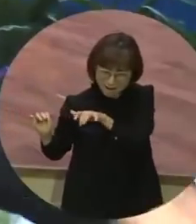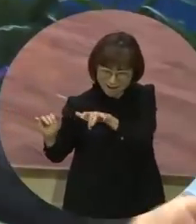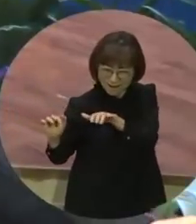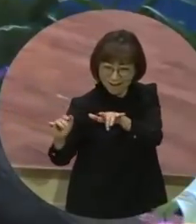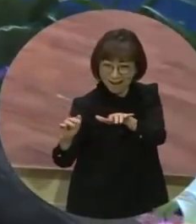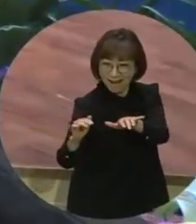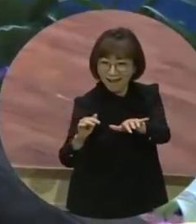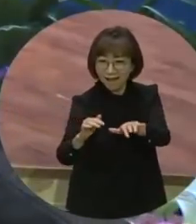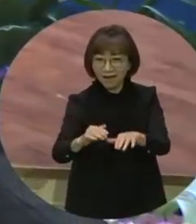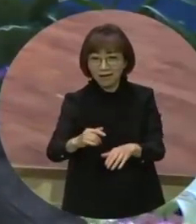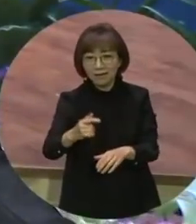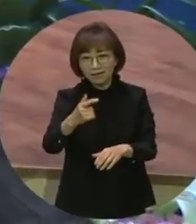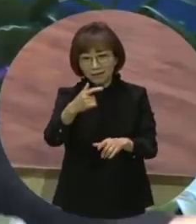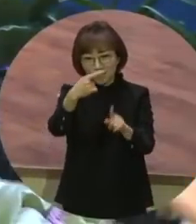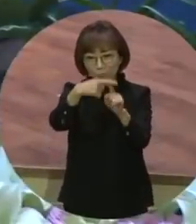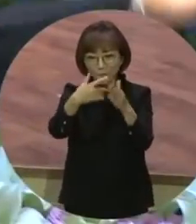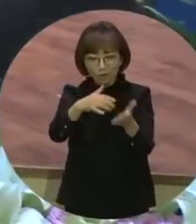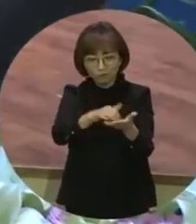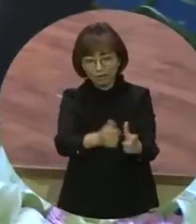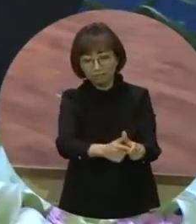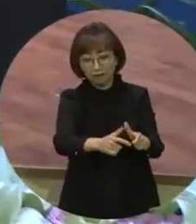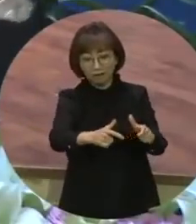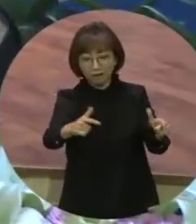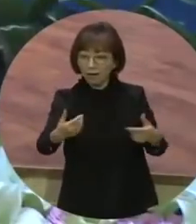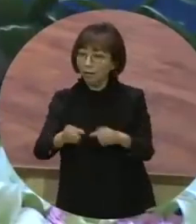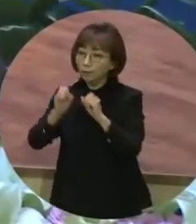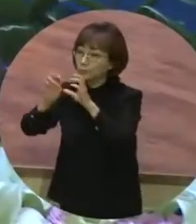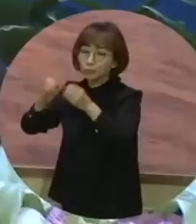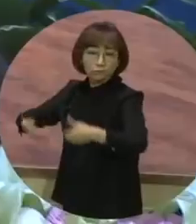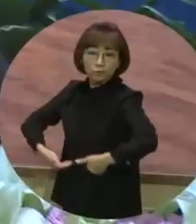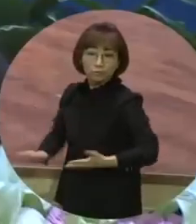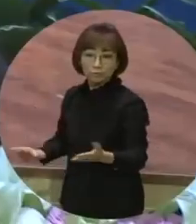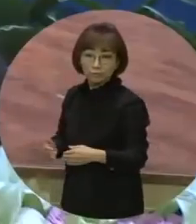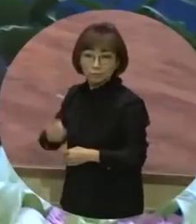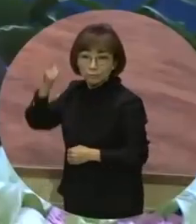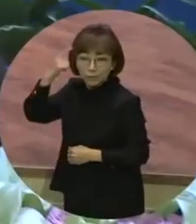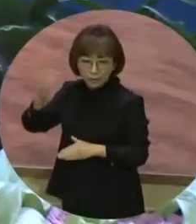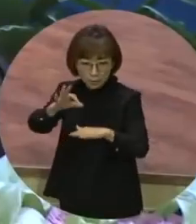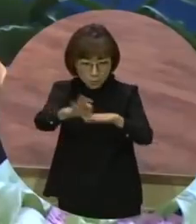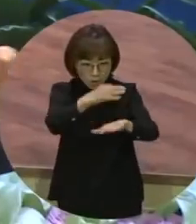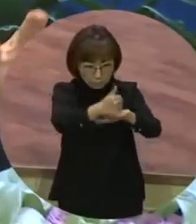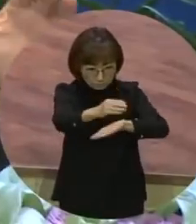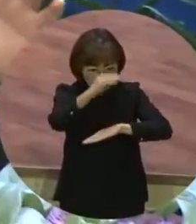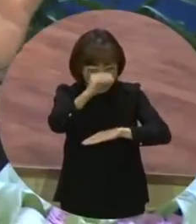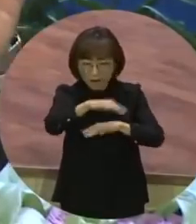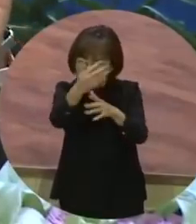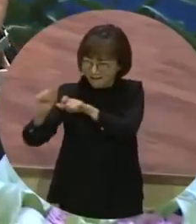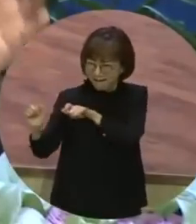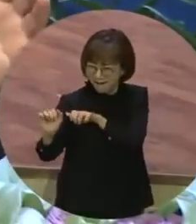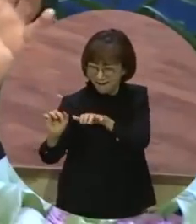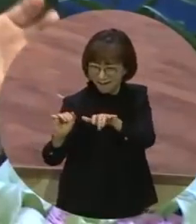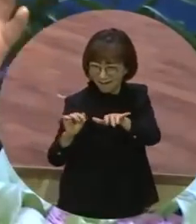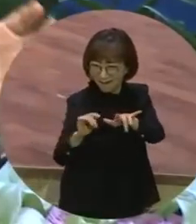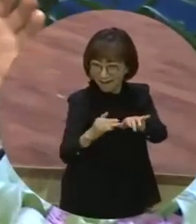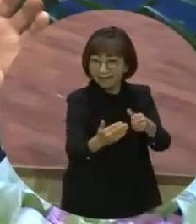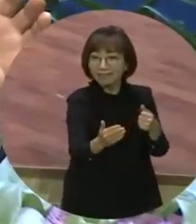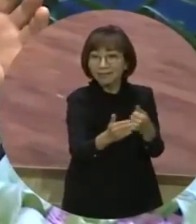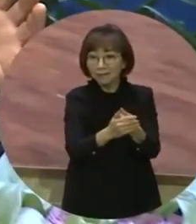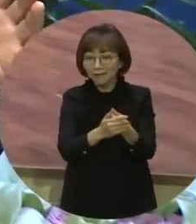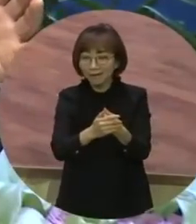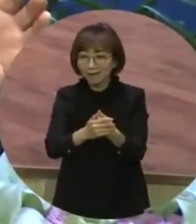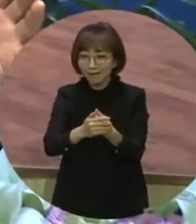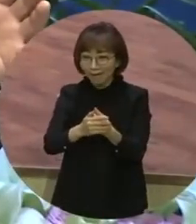보니까 막 교회들이 막 전 세계에 막 다 일어나 유럽에서. 그런데 300년이 지난 600년